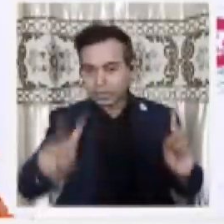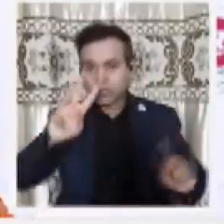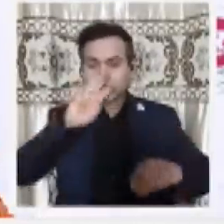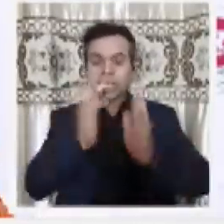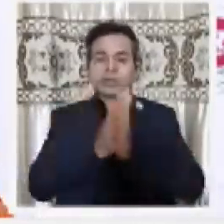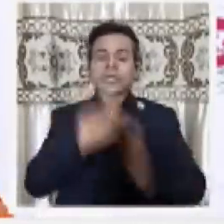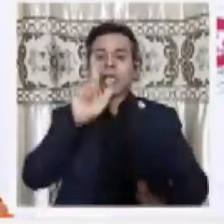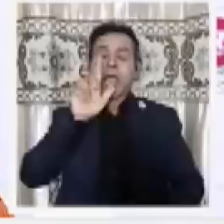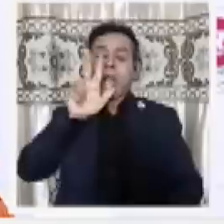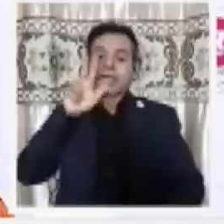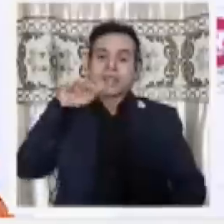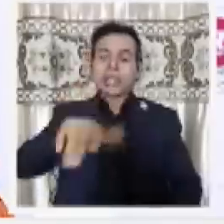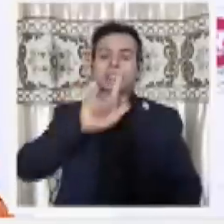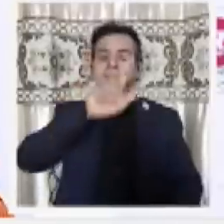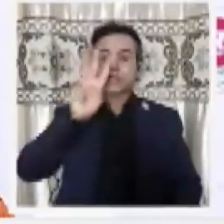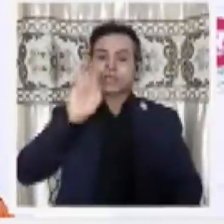এবং পরীক্ষা হয়েছে